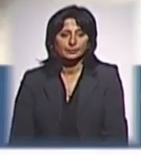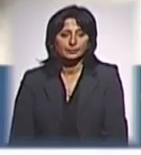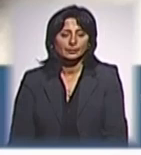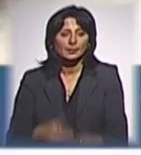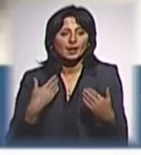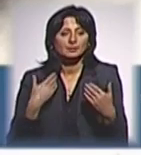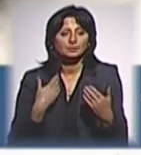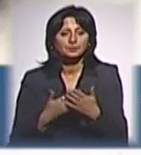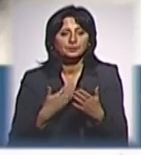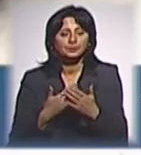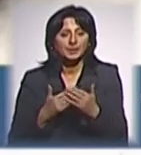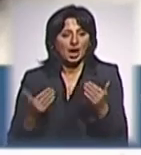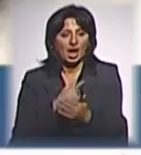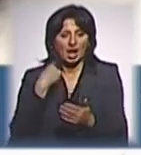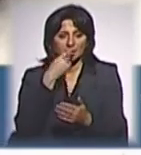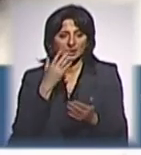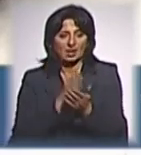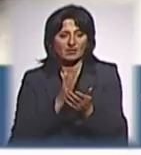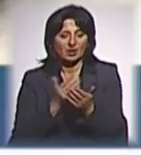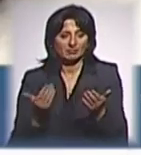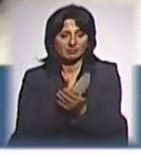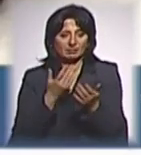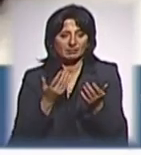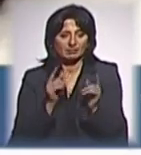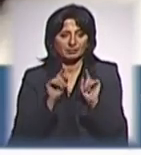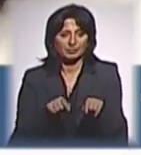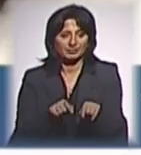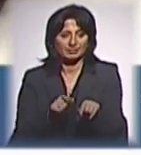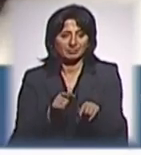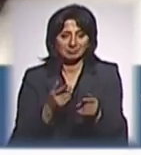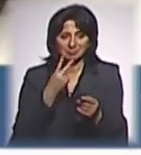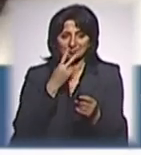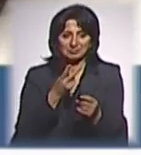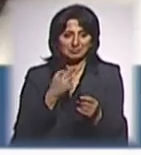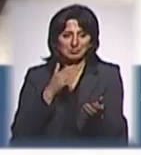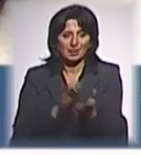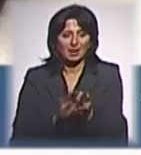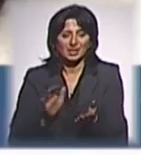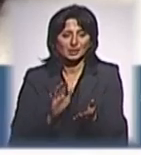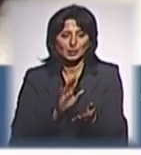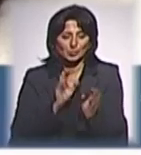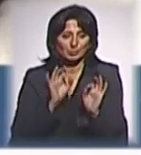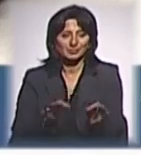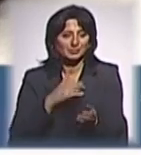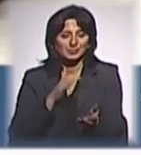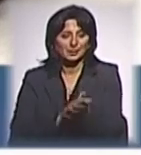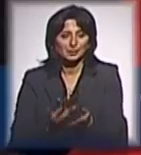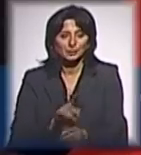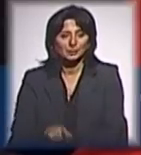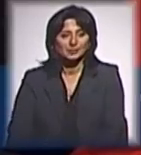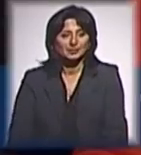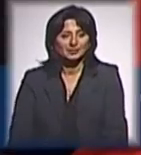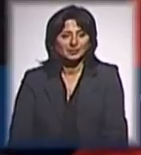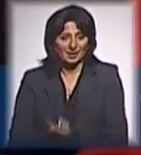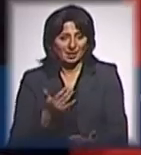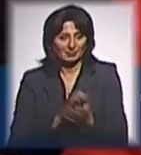ასე ვთქვათ, ახალი სახე ვარ. ეხლა მოვდივარ. ნამდვილად. მე არ გიცნობ. გაიხარეთ.